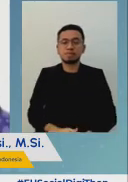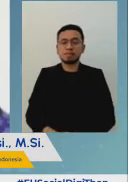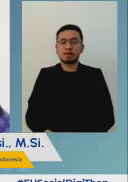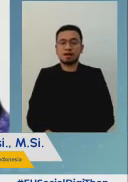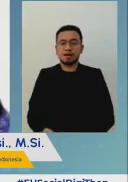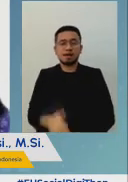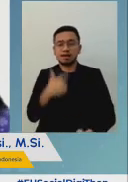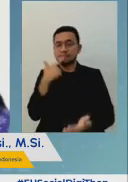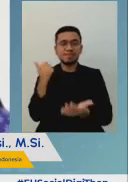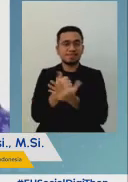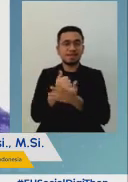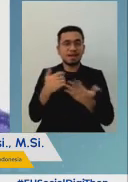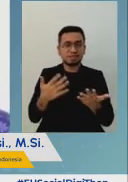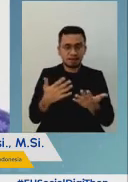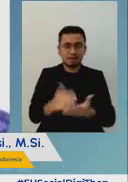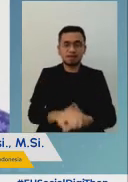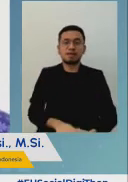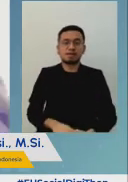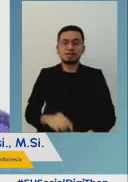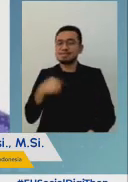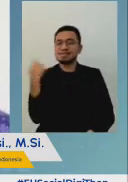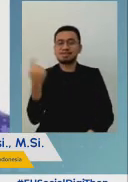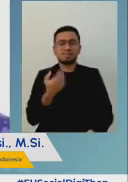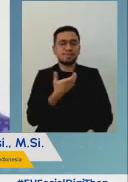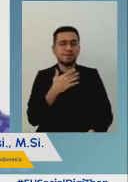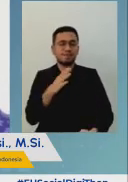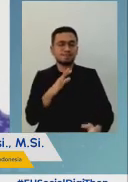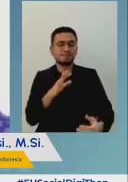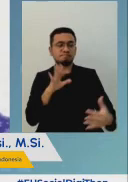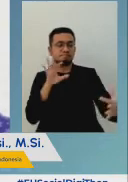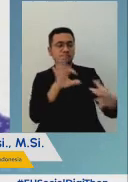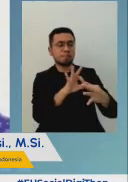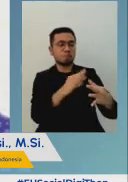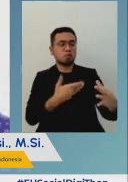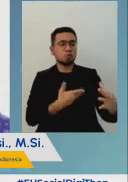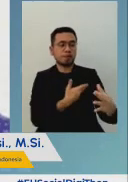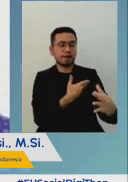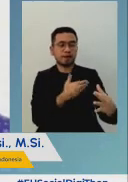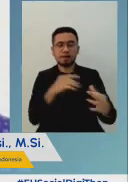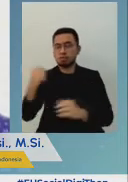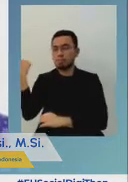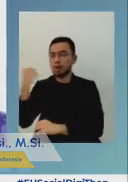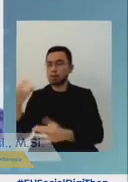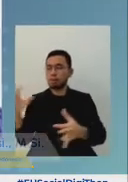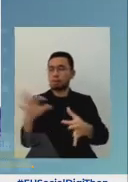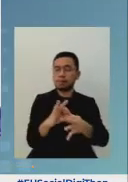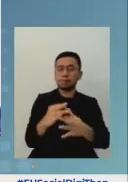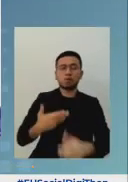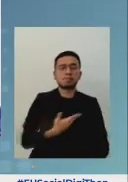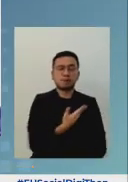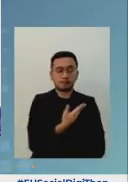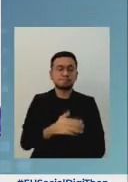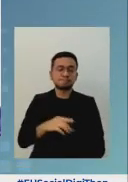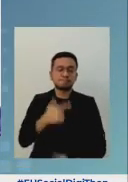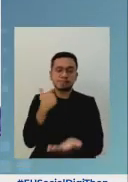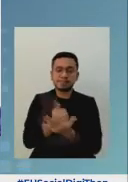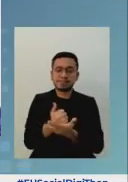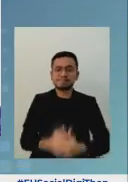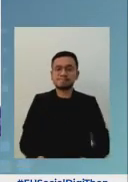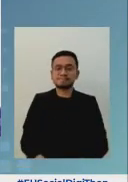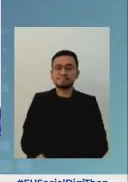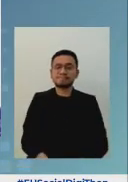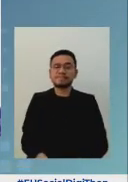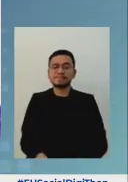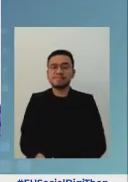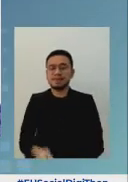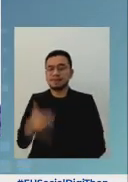si penyintas maupun juga kepada orang-orang lainnya. Baik, terima kasih Mbak Nina. Wow, keren